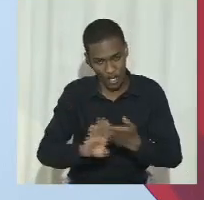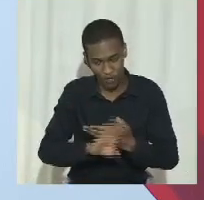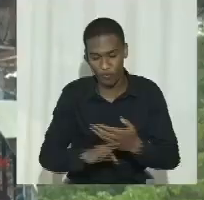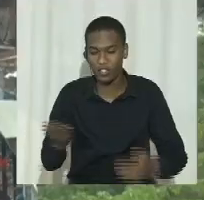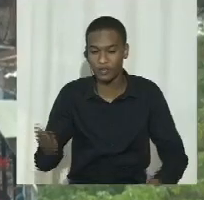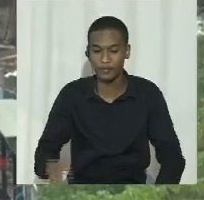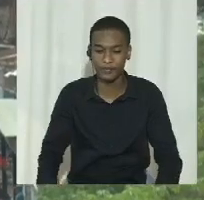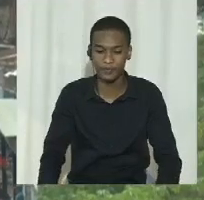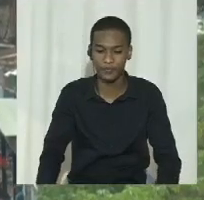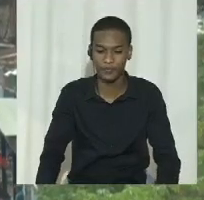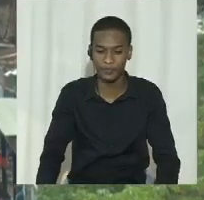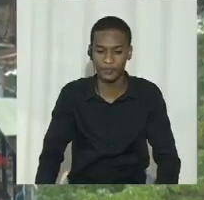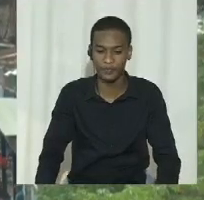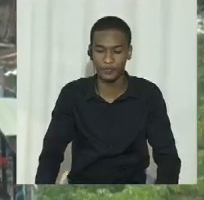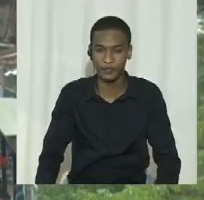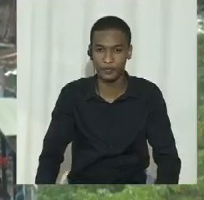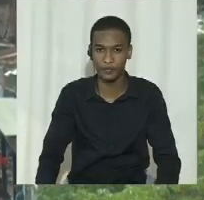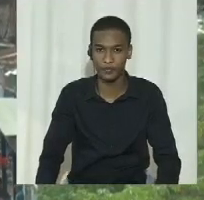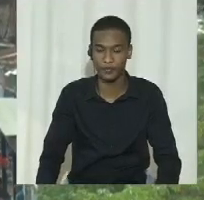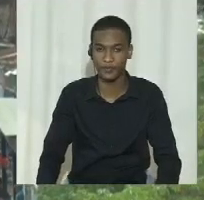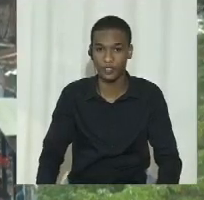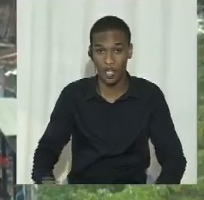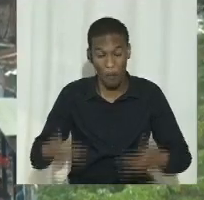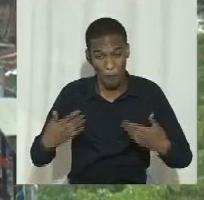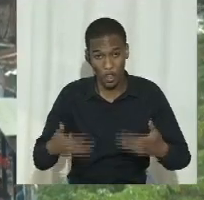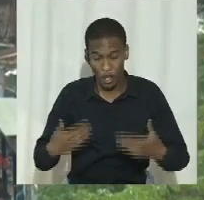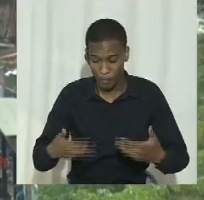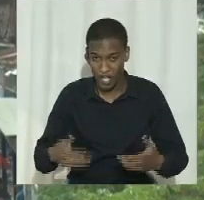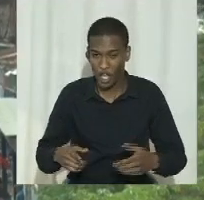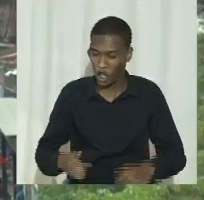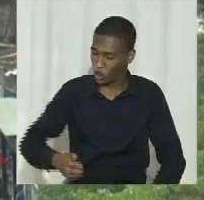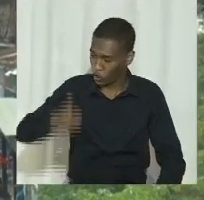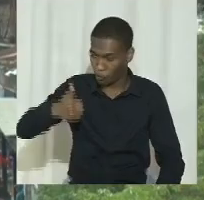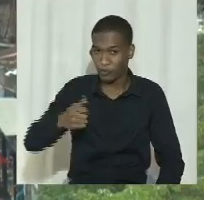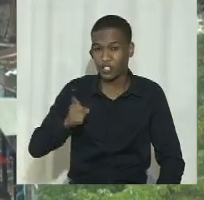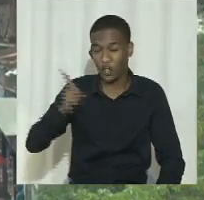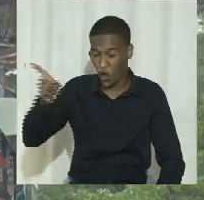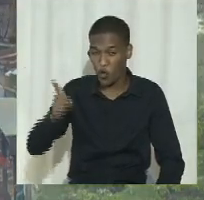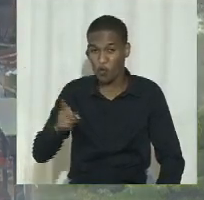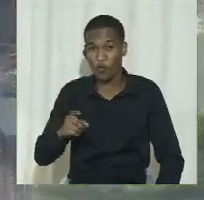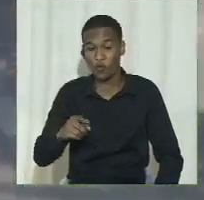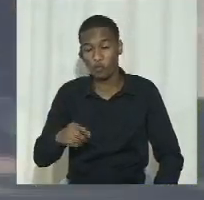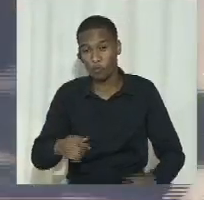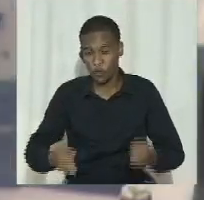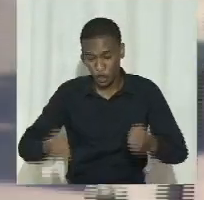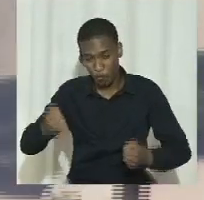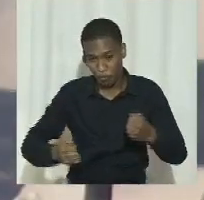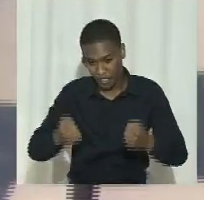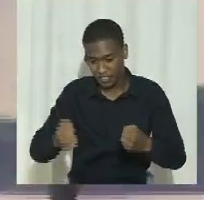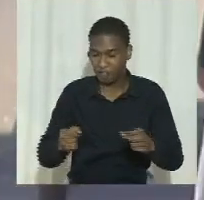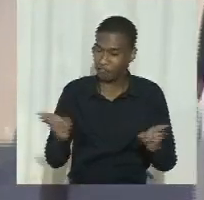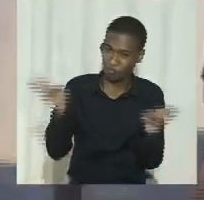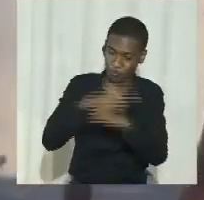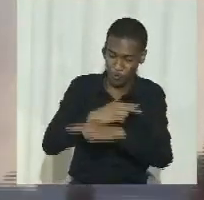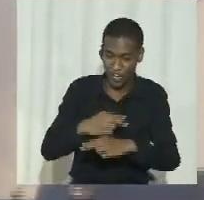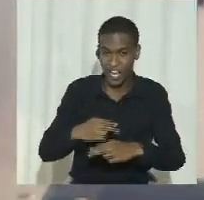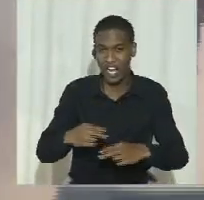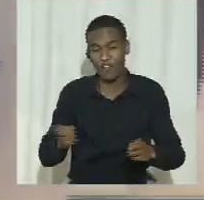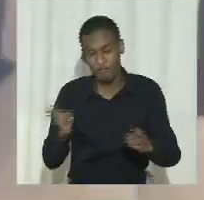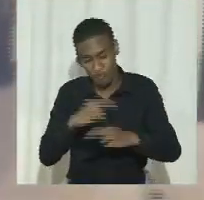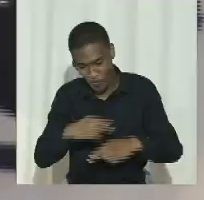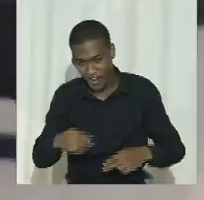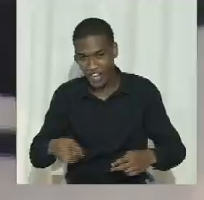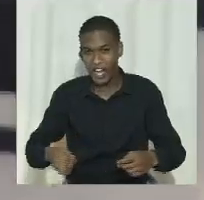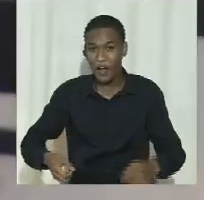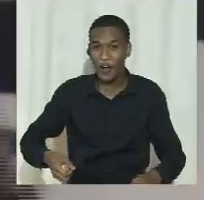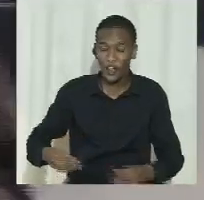Ranaivomanana. Marobe ny tompona fiara mpitatitra olona mamadika ny fiarany ho lasa mpitatitra entana nateraka izao olana